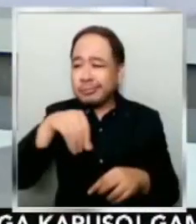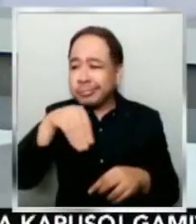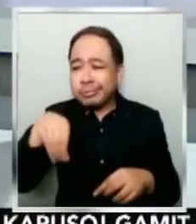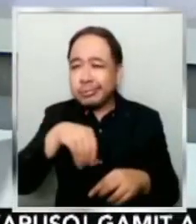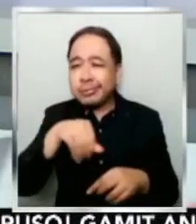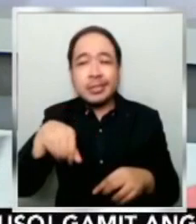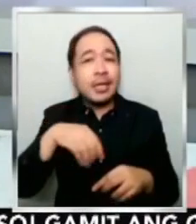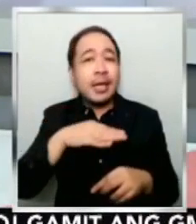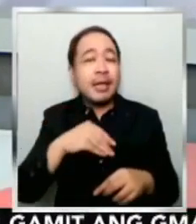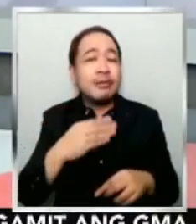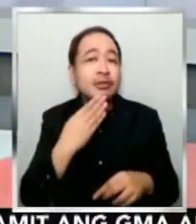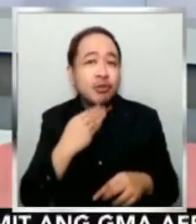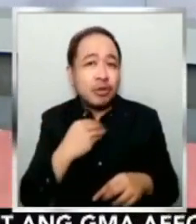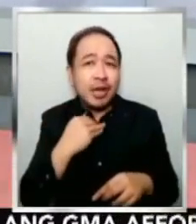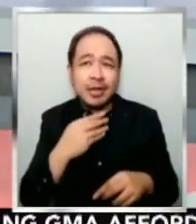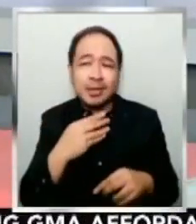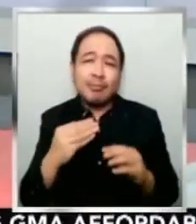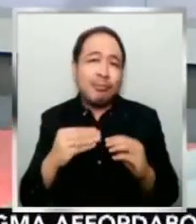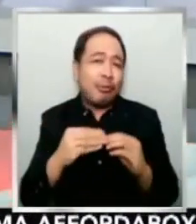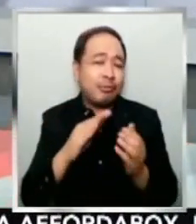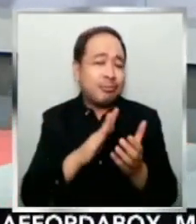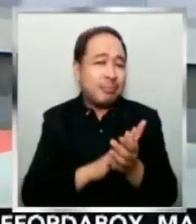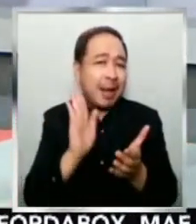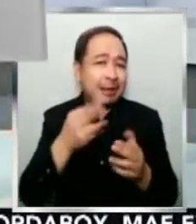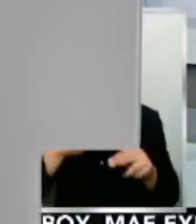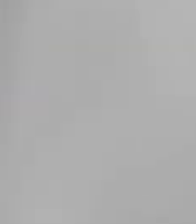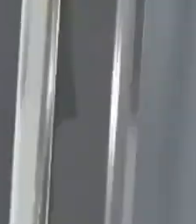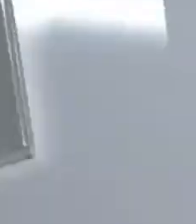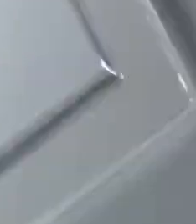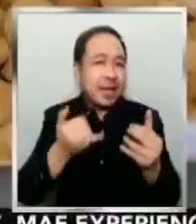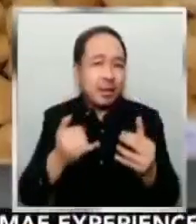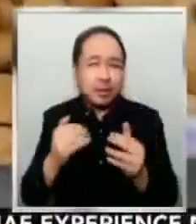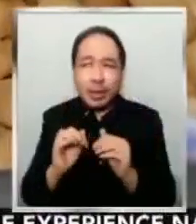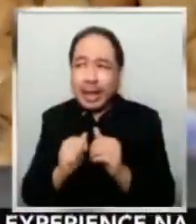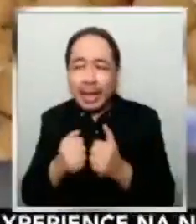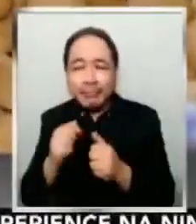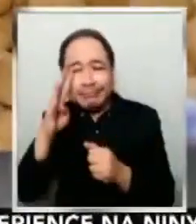ilang panaderya. Nakatutok si Bernadette Reyes.